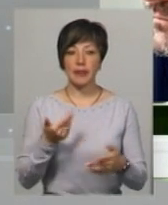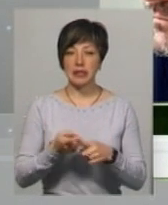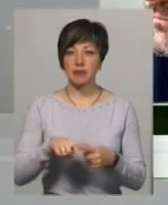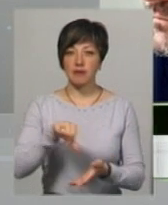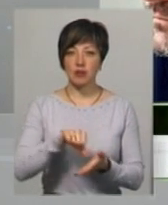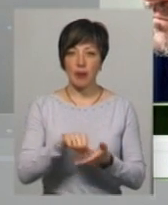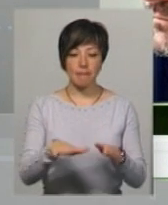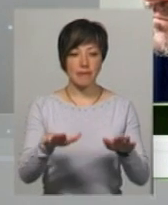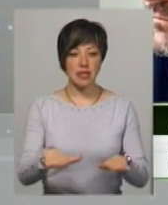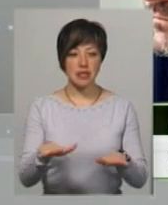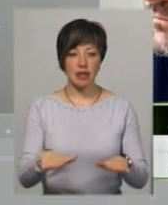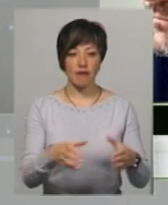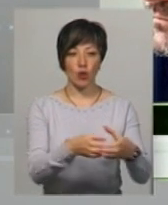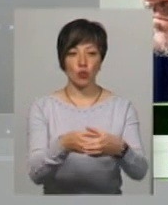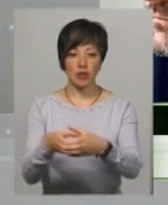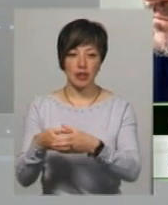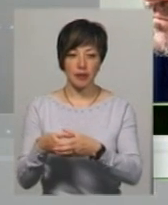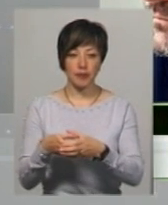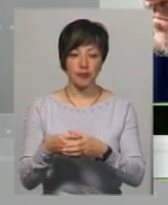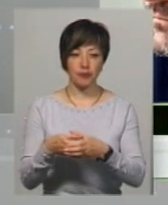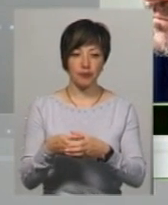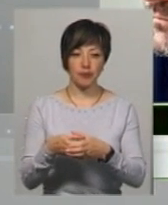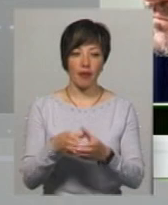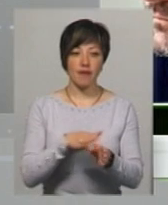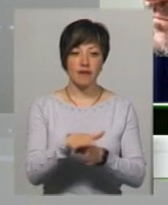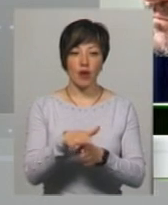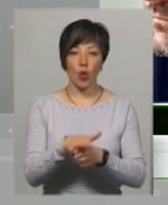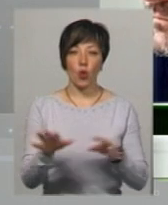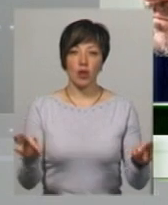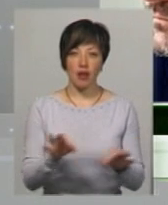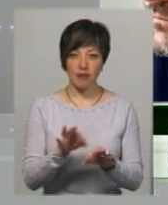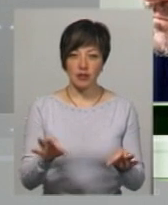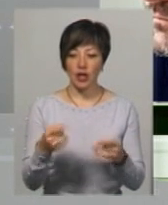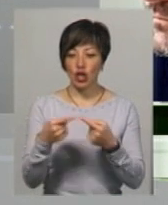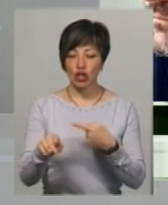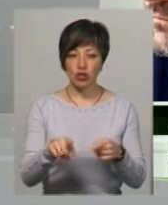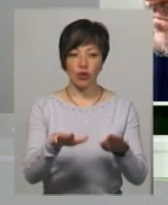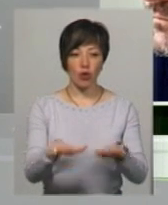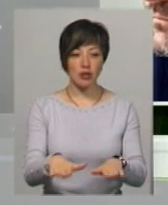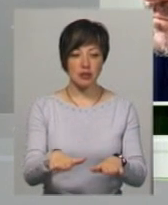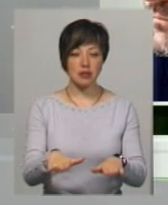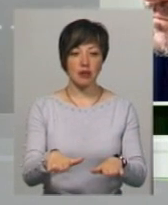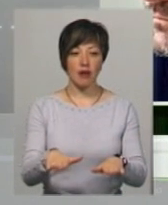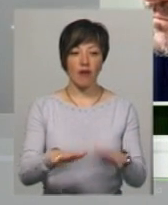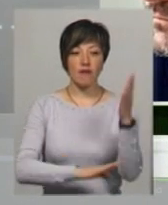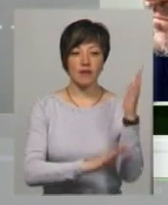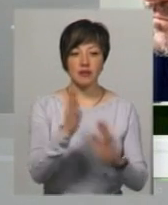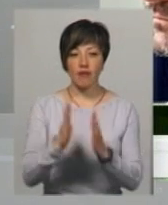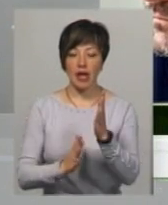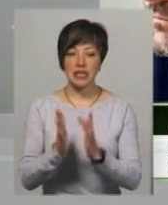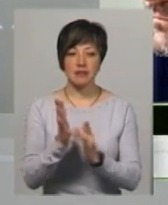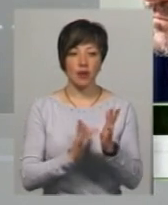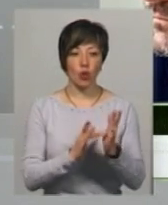якісь місцеві гуртки, можливо, молодці виконавці. Другі локації в костелі Святого Йосипа ми ще робимо